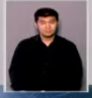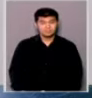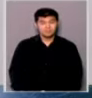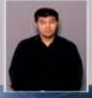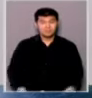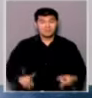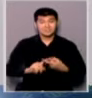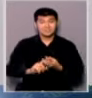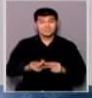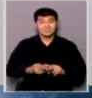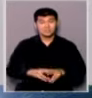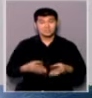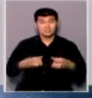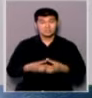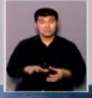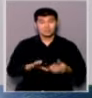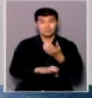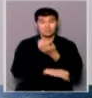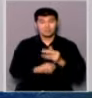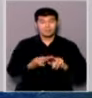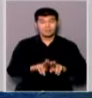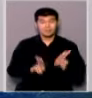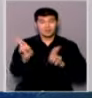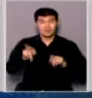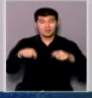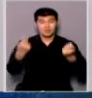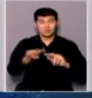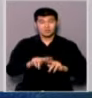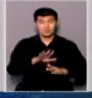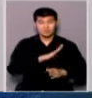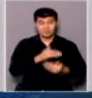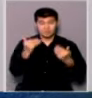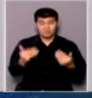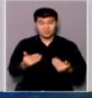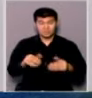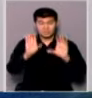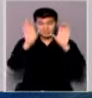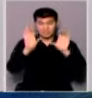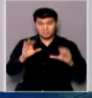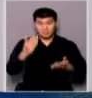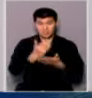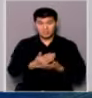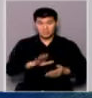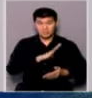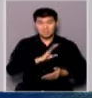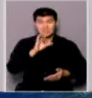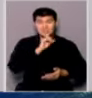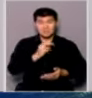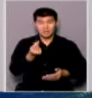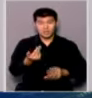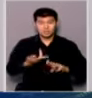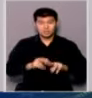В связи с тем, что в действиях последнего содержится состав административного правонарушения, предусмотренного статьей 676 Кодекса об